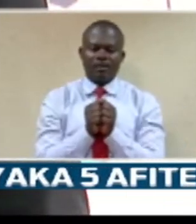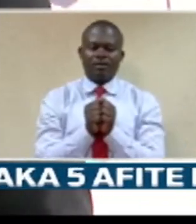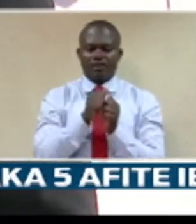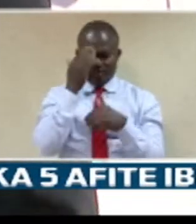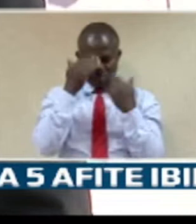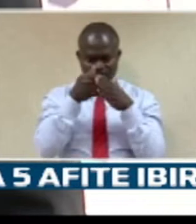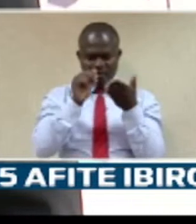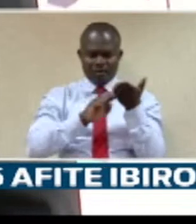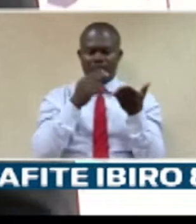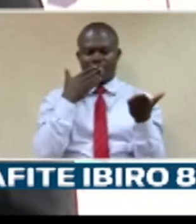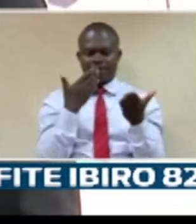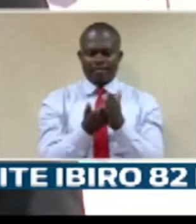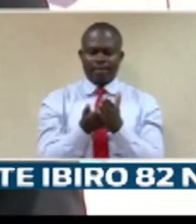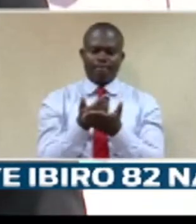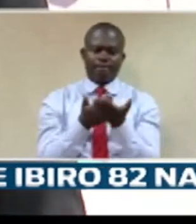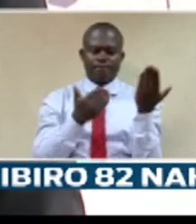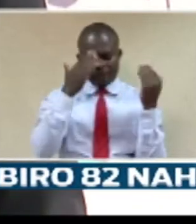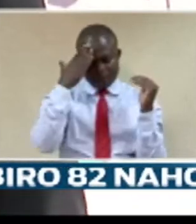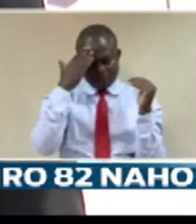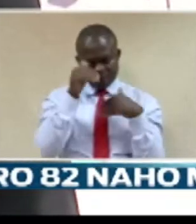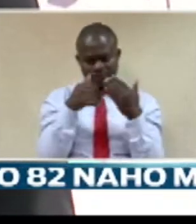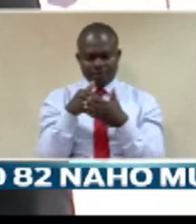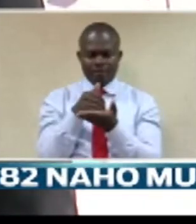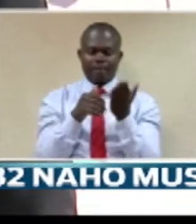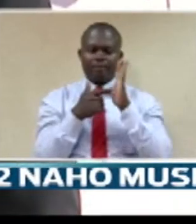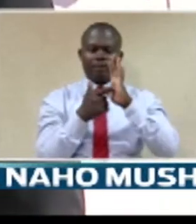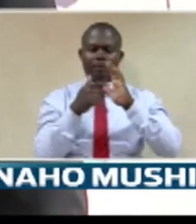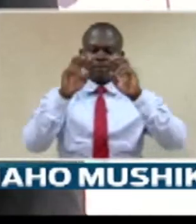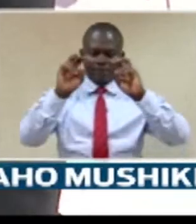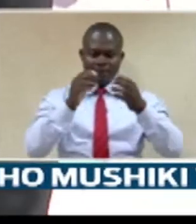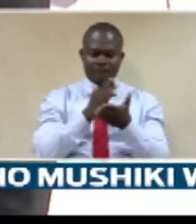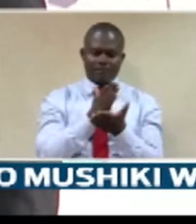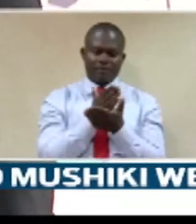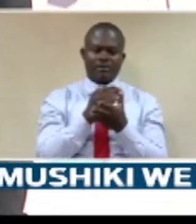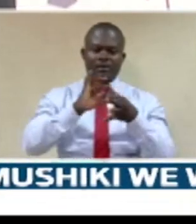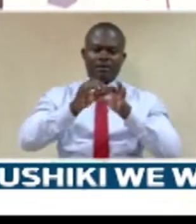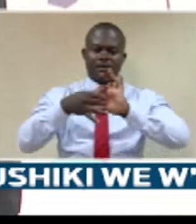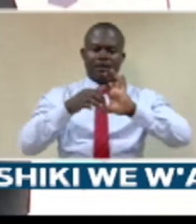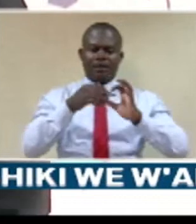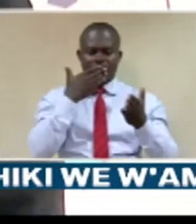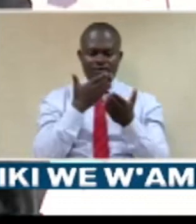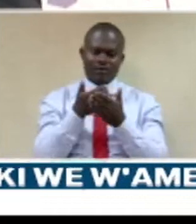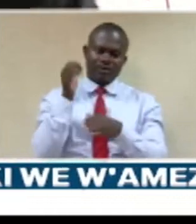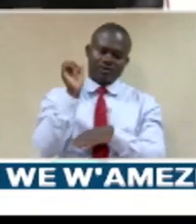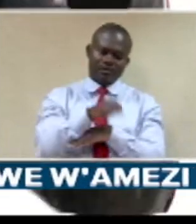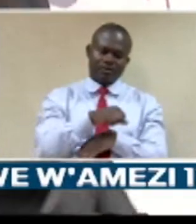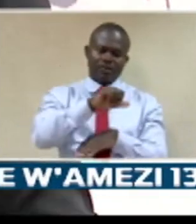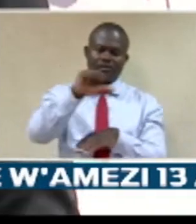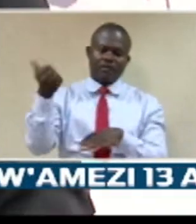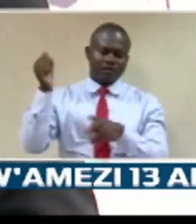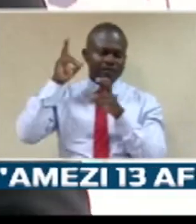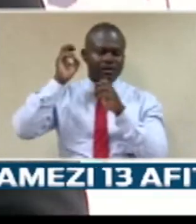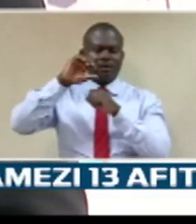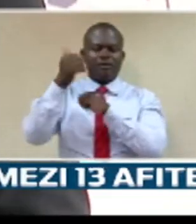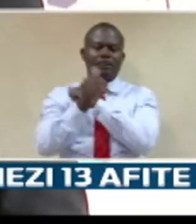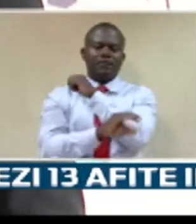kugira ngo tubyaze umusaruro, kugira ngo twerekane yuko iyi partnership ari nziza iruta n'ibyo mujya mwumva